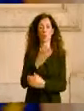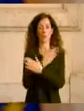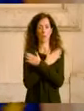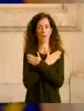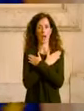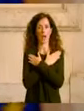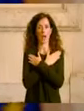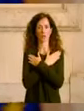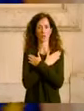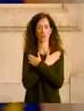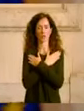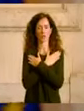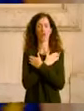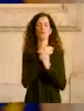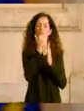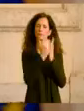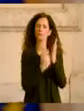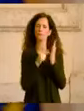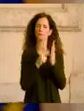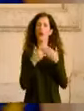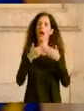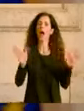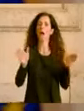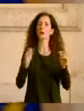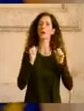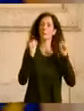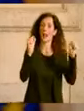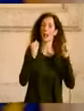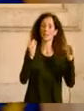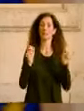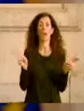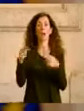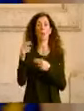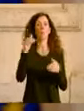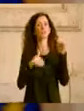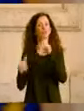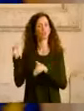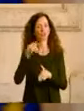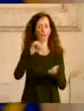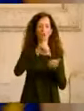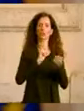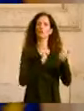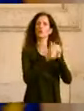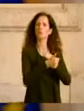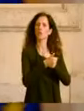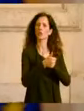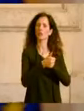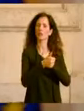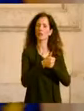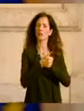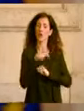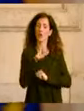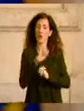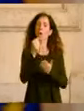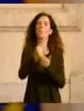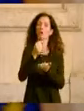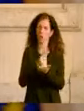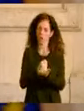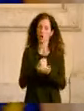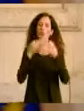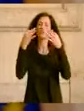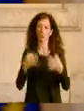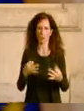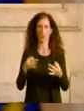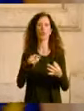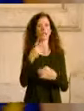programmato la riapertura di palestre, piscine, centri sportivi, anche questi con protocolli di